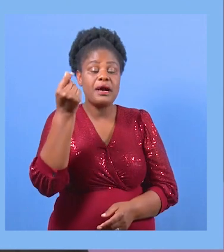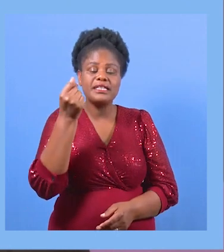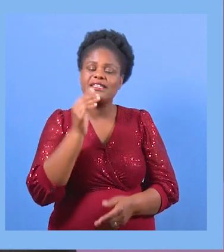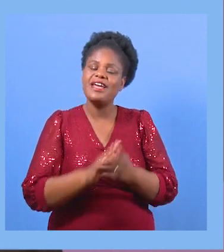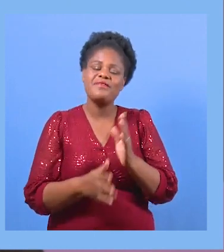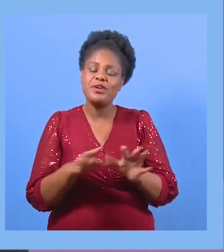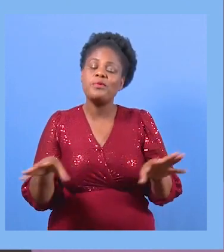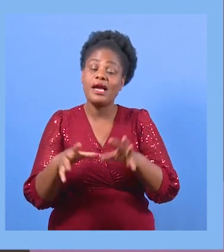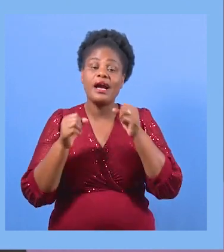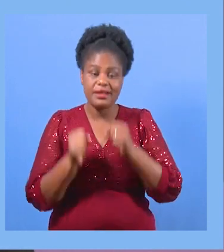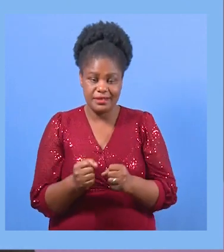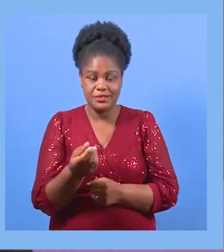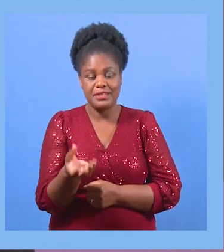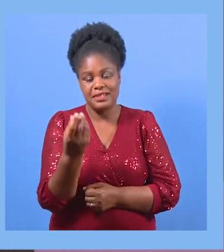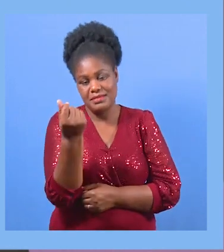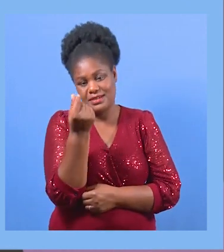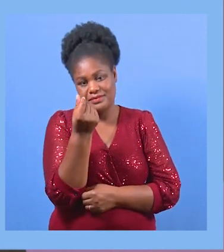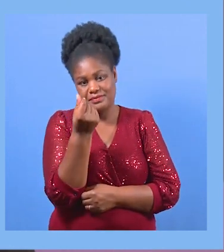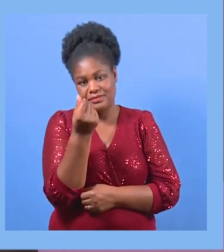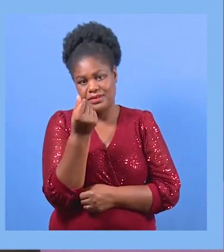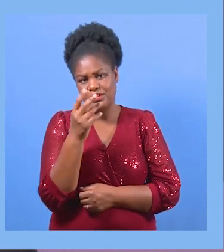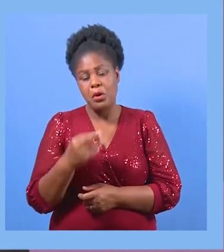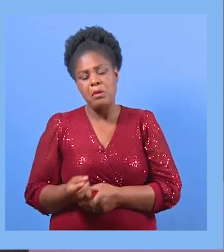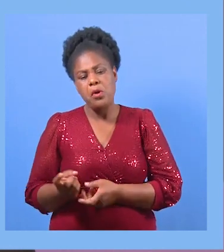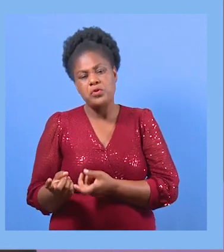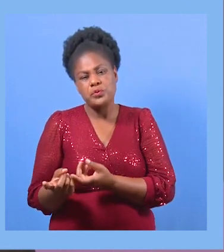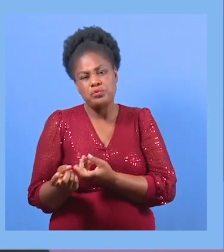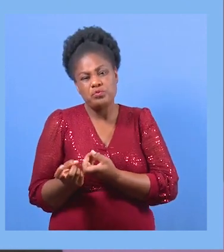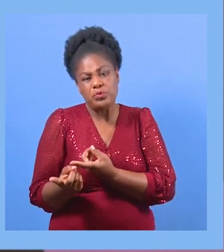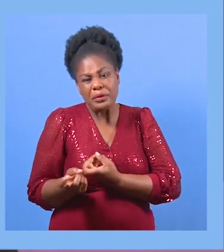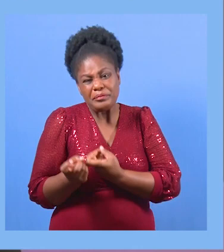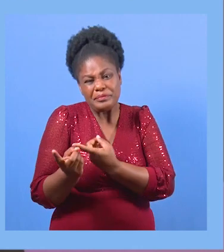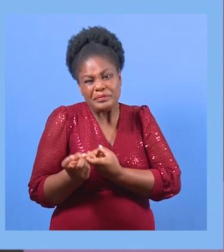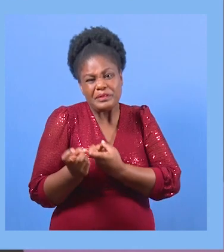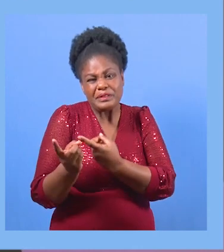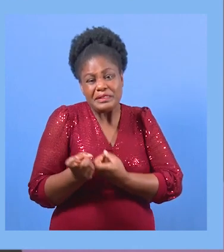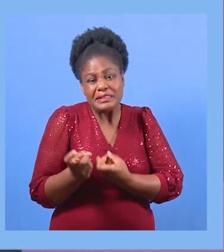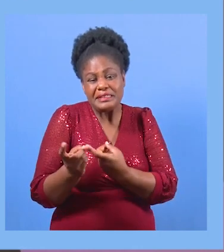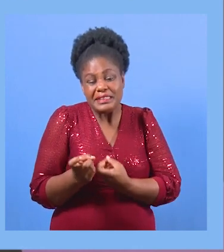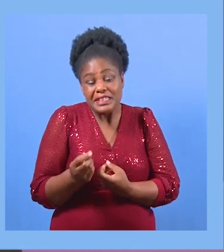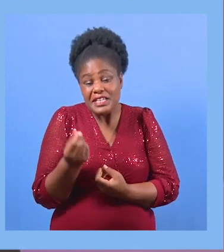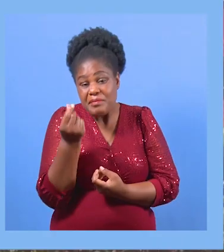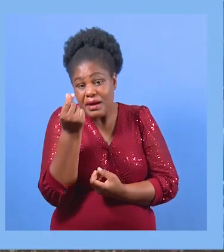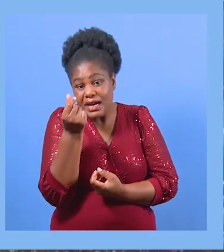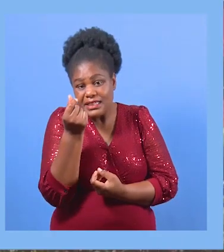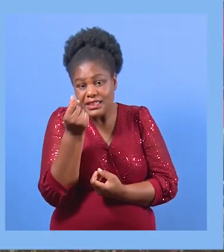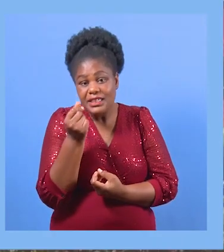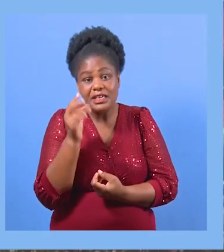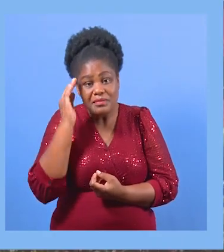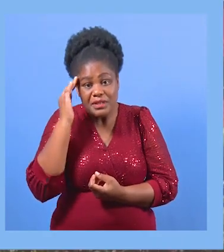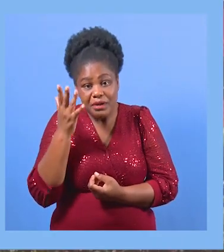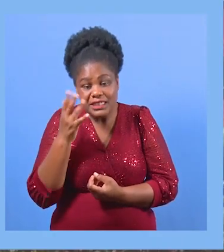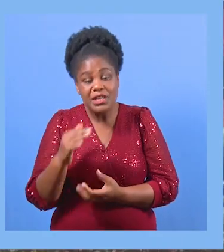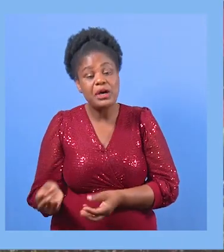maizamba kuredza, tiri kukwezva vanhu. Uri kukwezverwe, ngatipanzwisisei ipapo. Uda kuiswa mukeji, chokwadi chakagara chakata sei